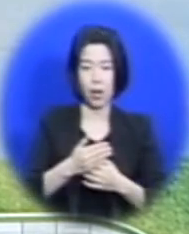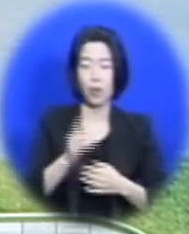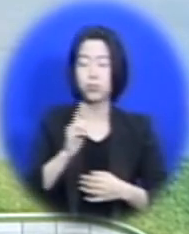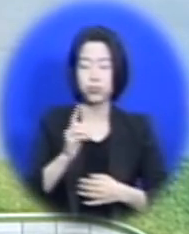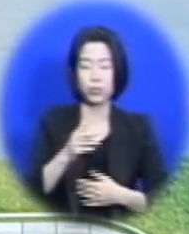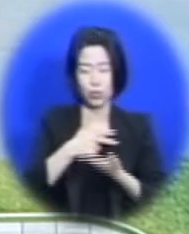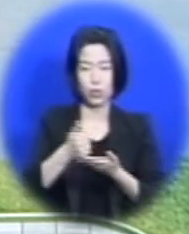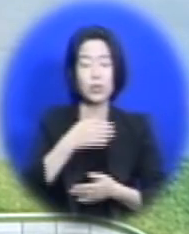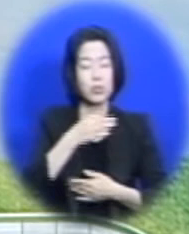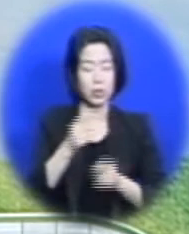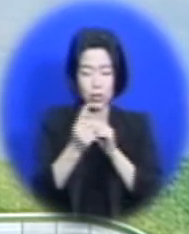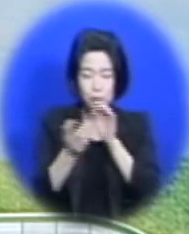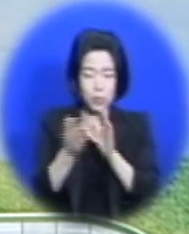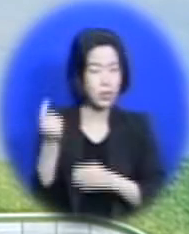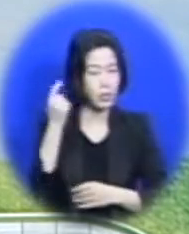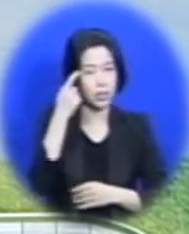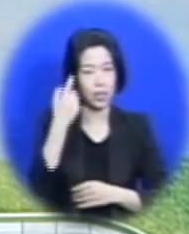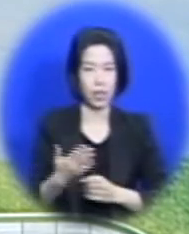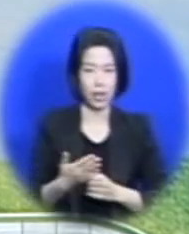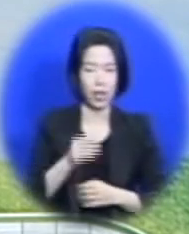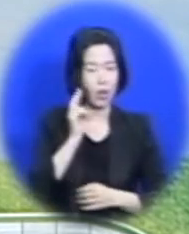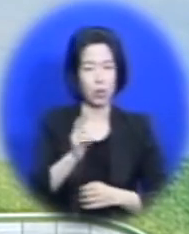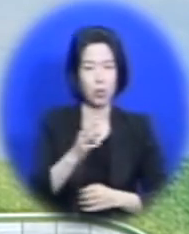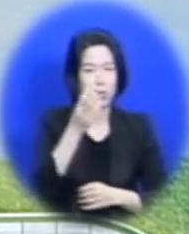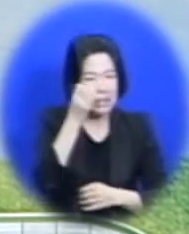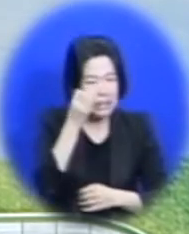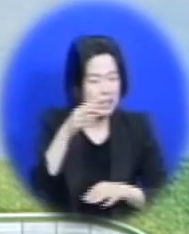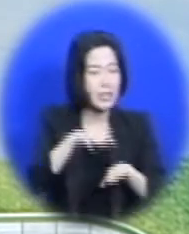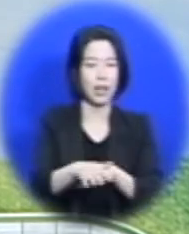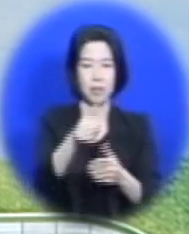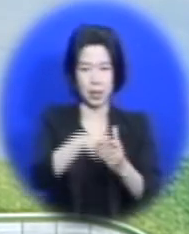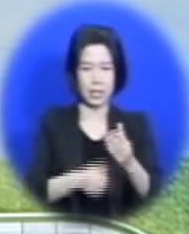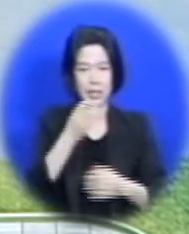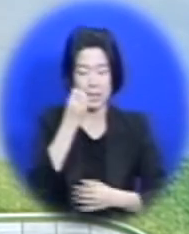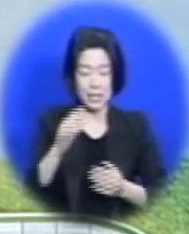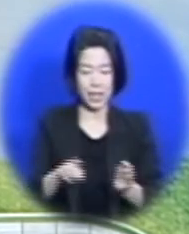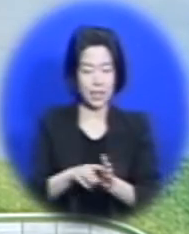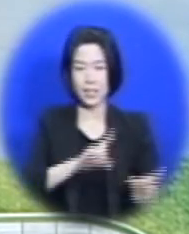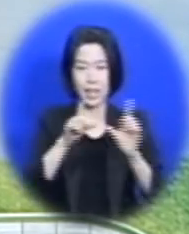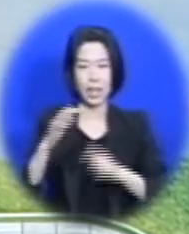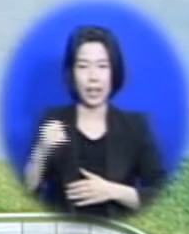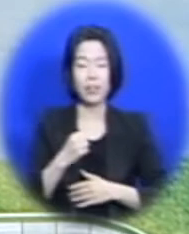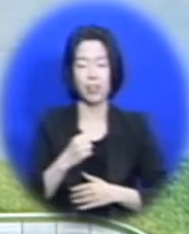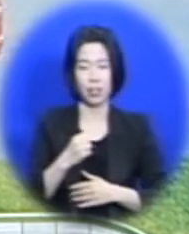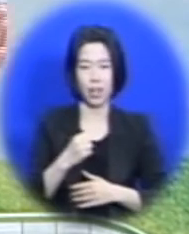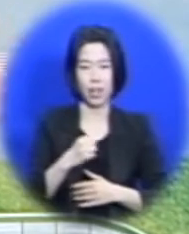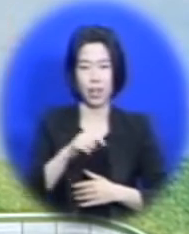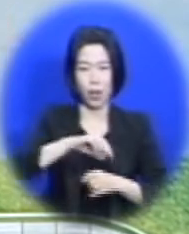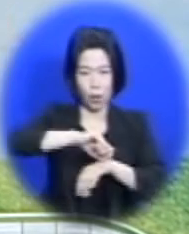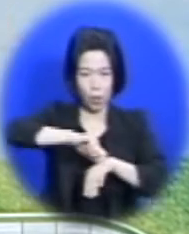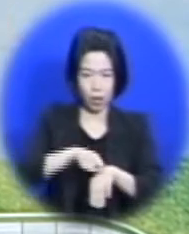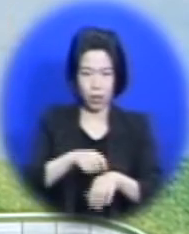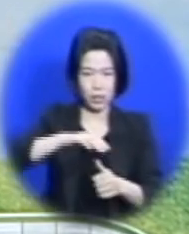들으려고 그러냐, 그건 너무 신비주의에 빠지는 이상한 신앙을 갖는 거야, 이렇게 오히려 억제를